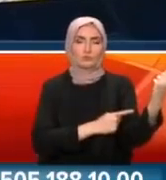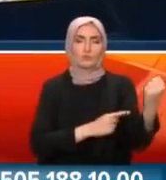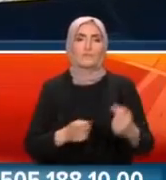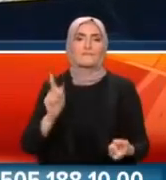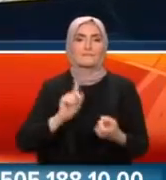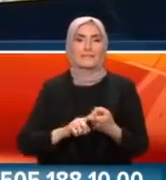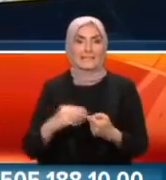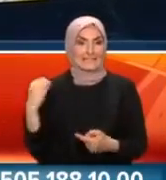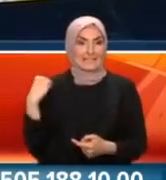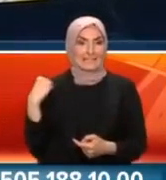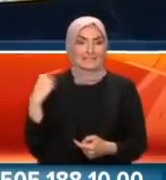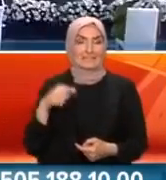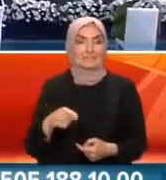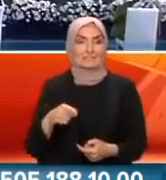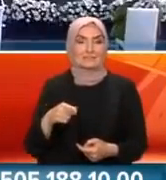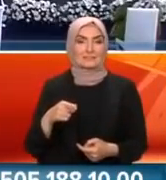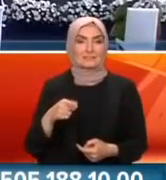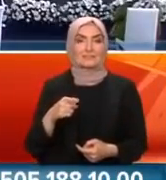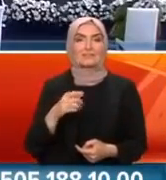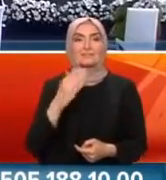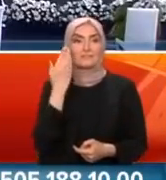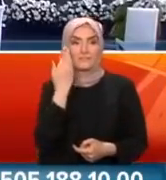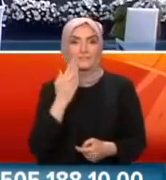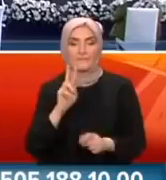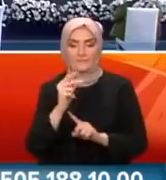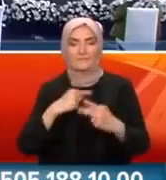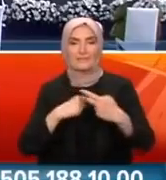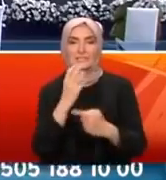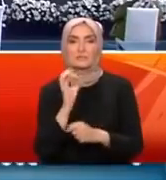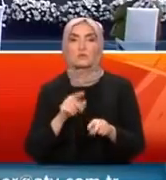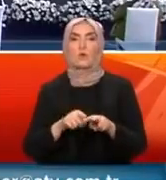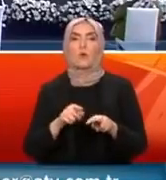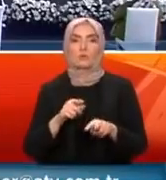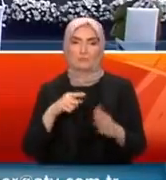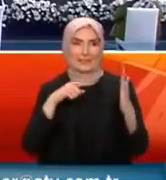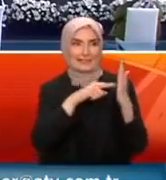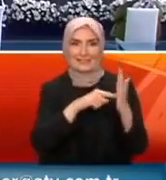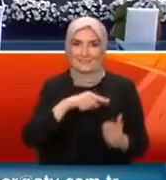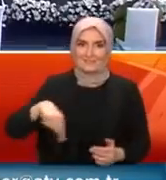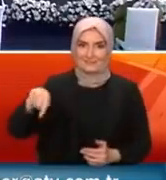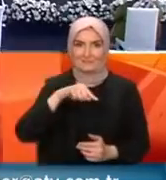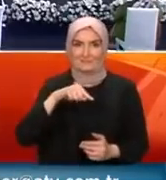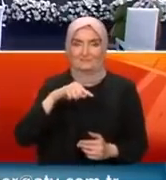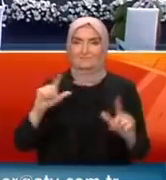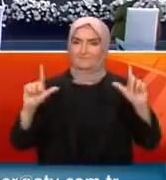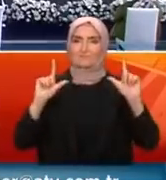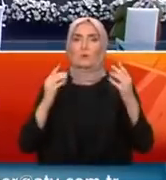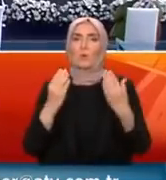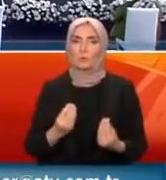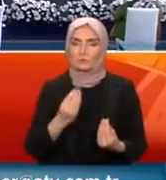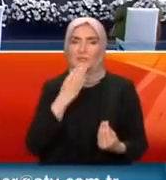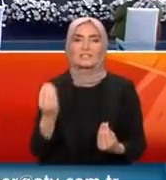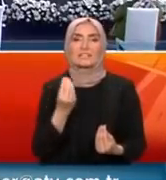ülkemiz Yolumuzun sembollerinden biri olacak bu eserin genç kuşaklara da ilham